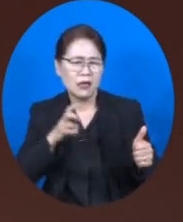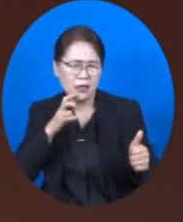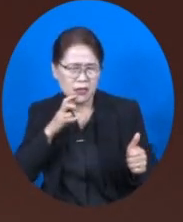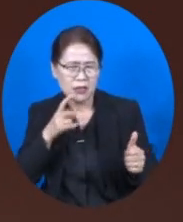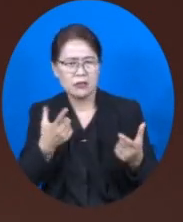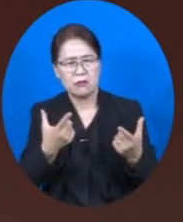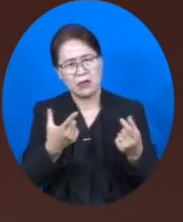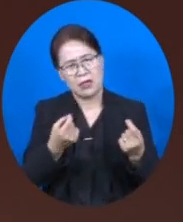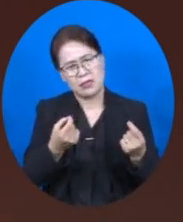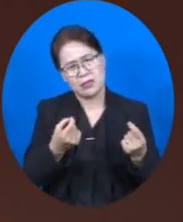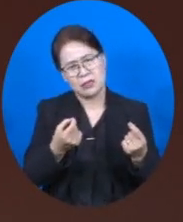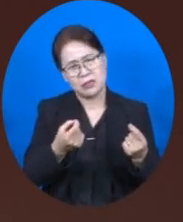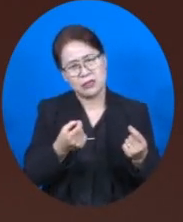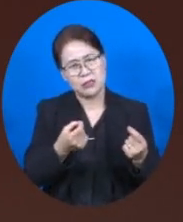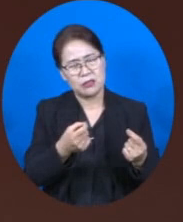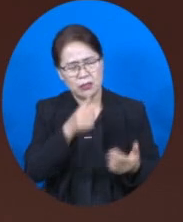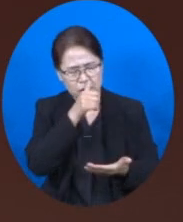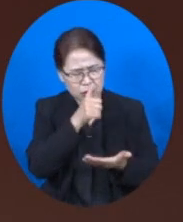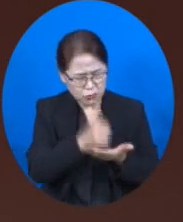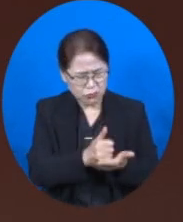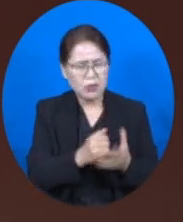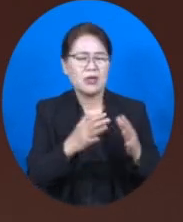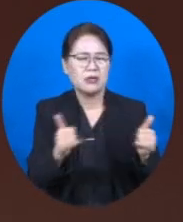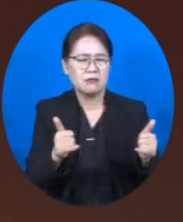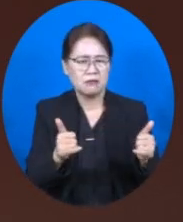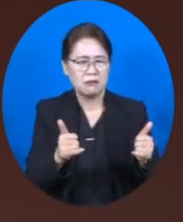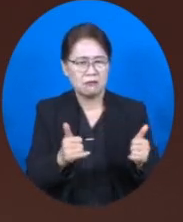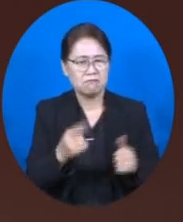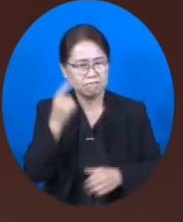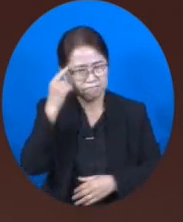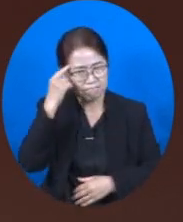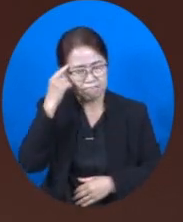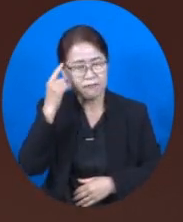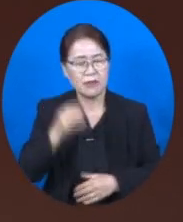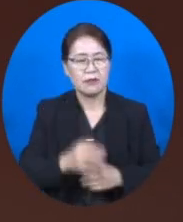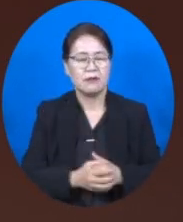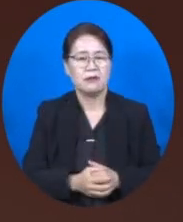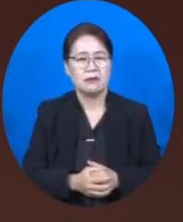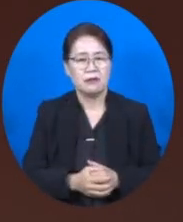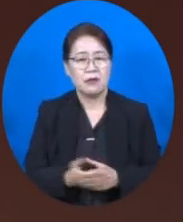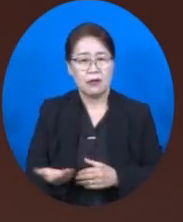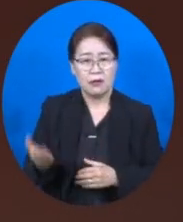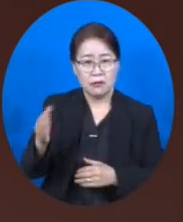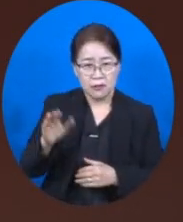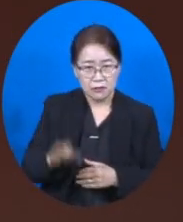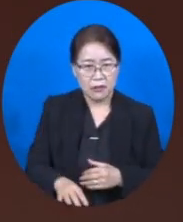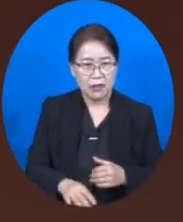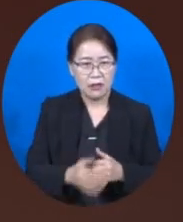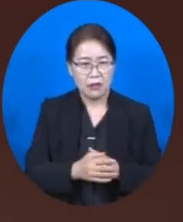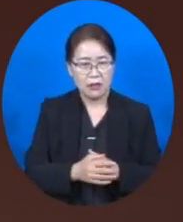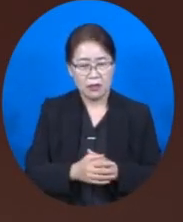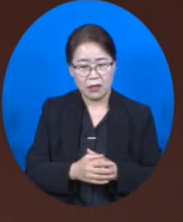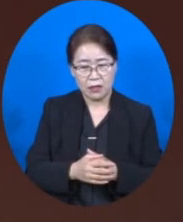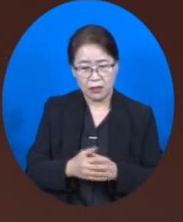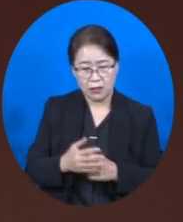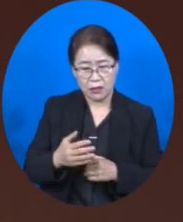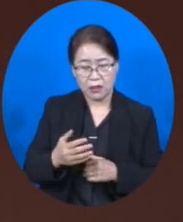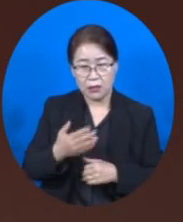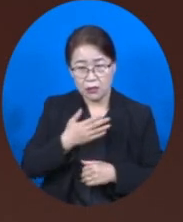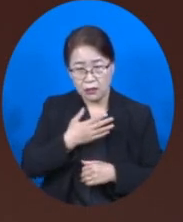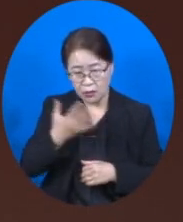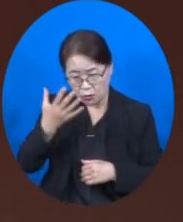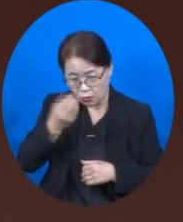같은 창기와 같은 죄인으로 취급을 했어요 그런데 경건하신 예수님께서